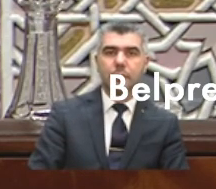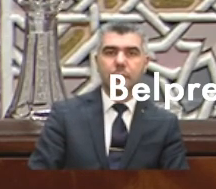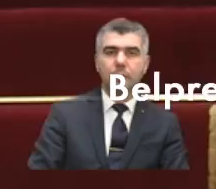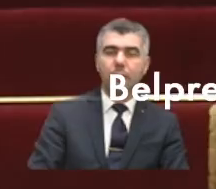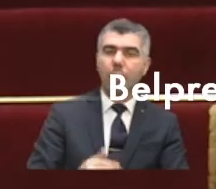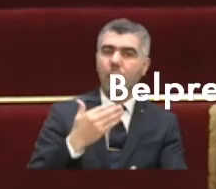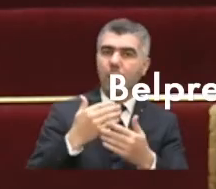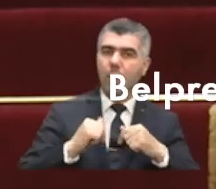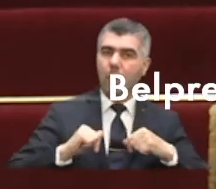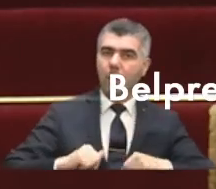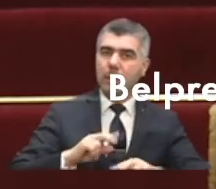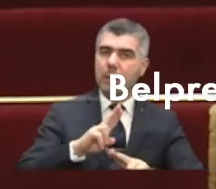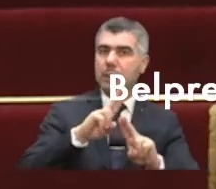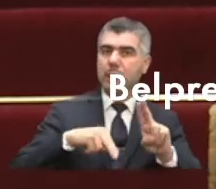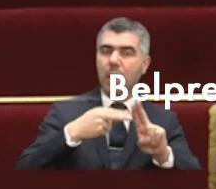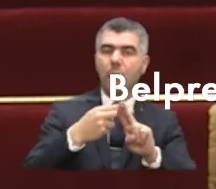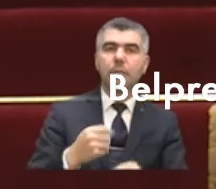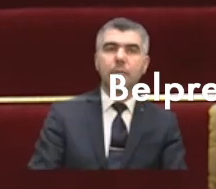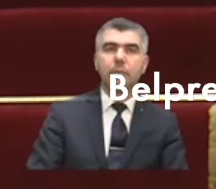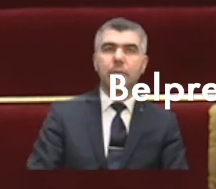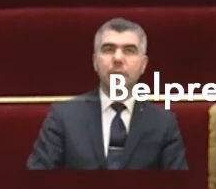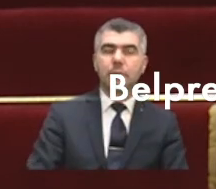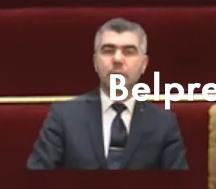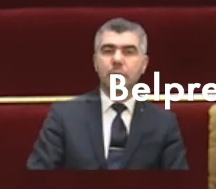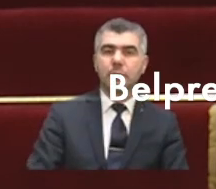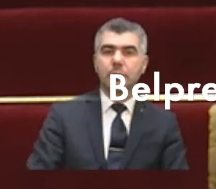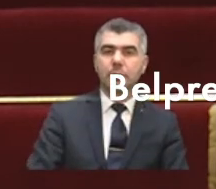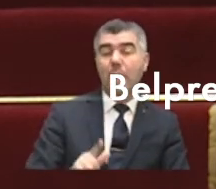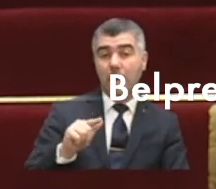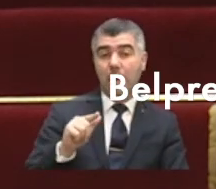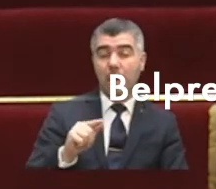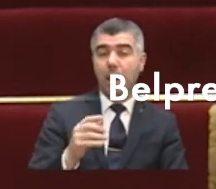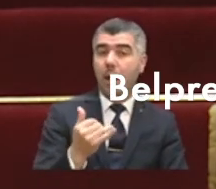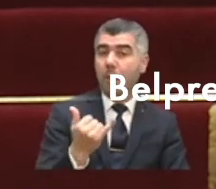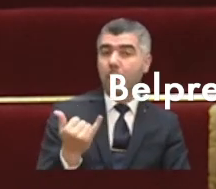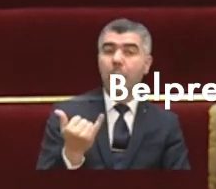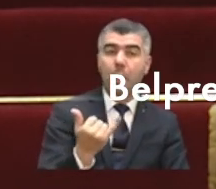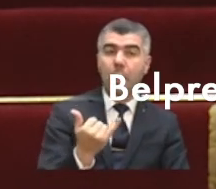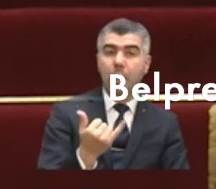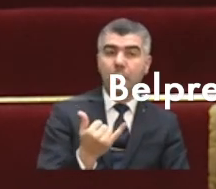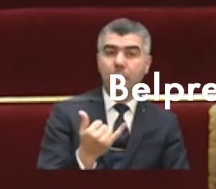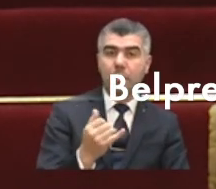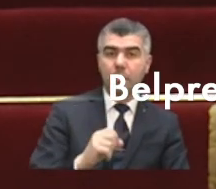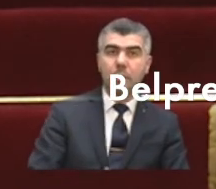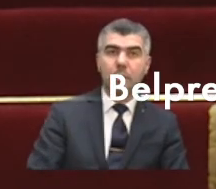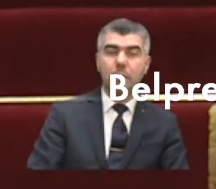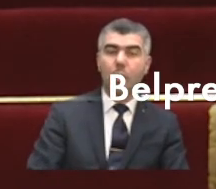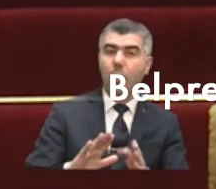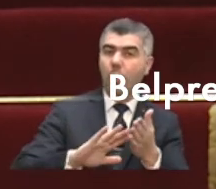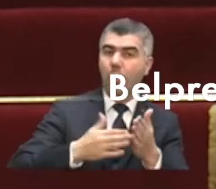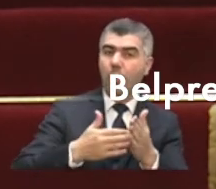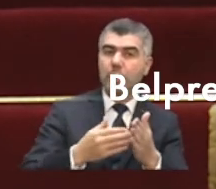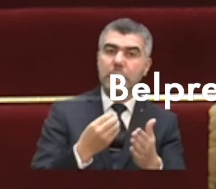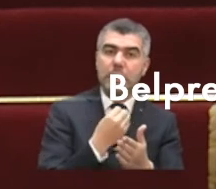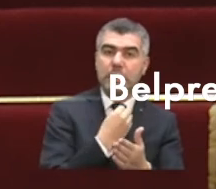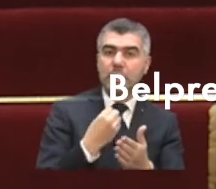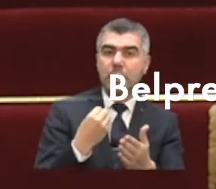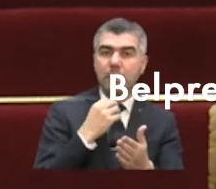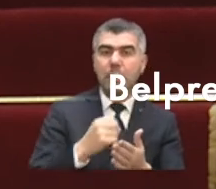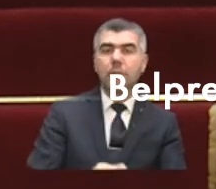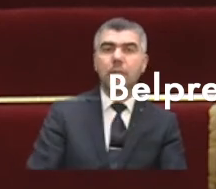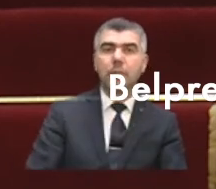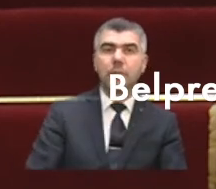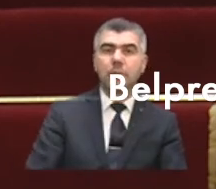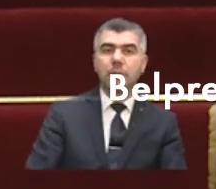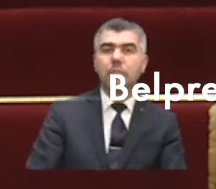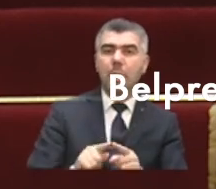شكرا سيد الوزير على الجواب ديالكم. هناك ثورة حقيقية كيعرفها المنظومة الصحية، من